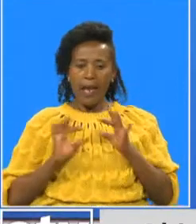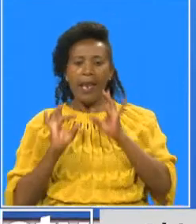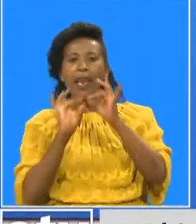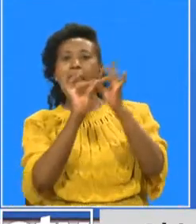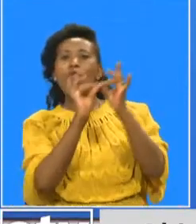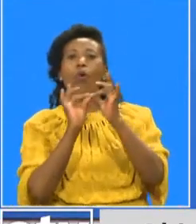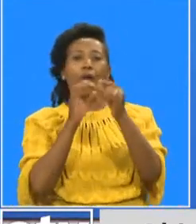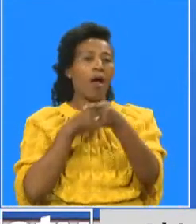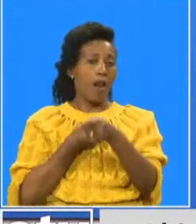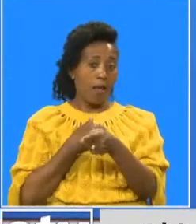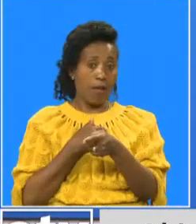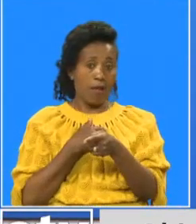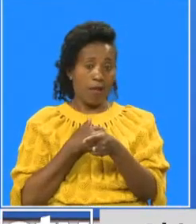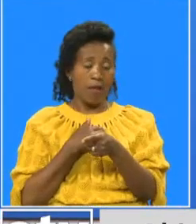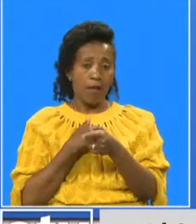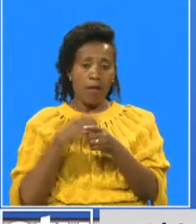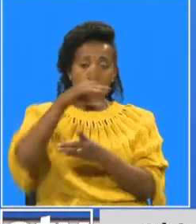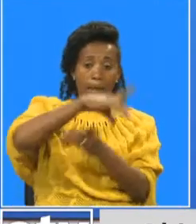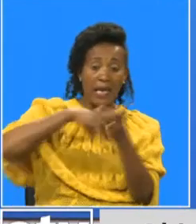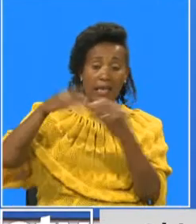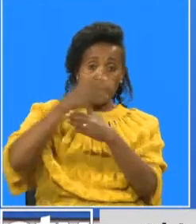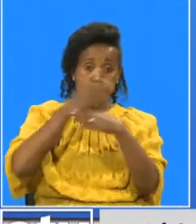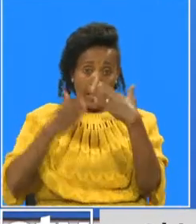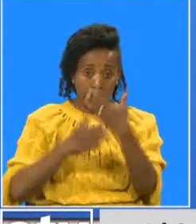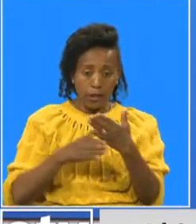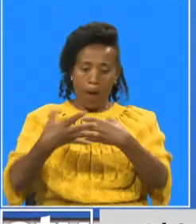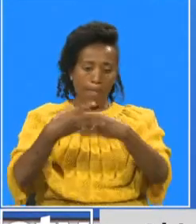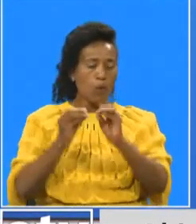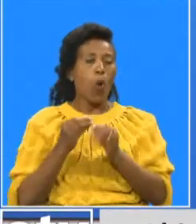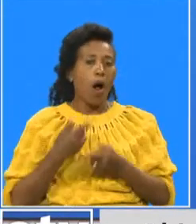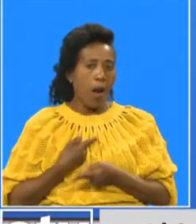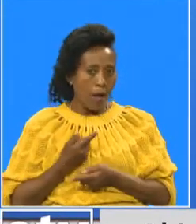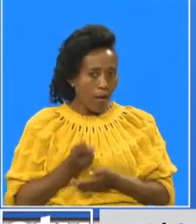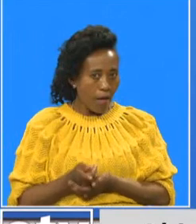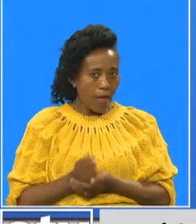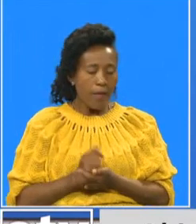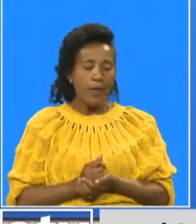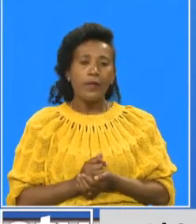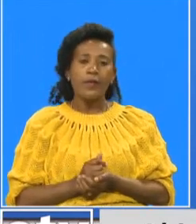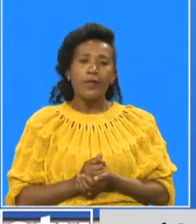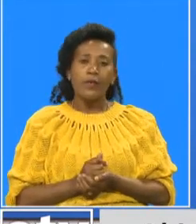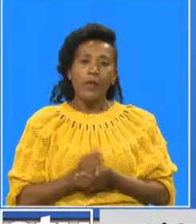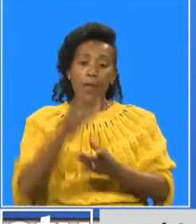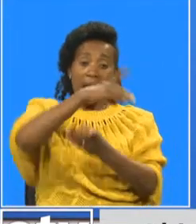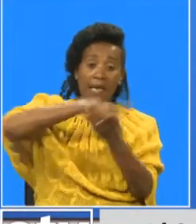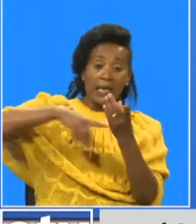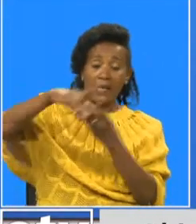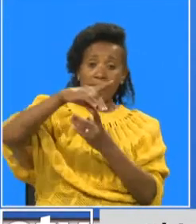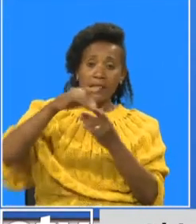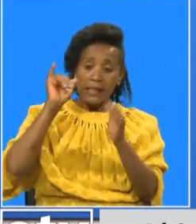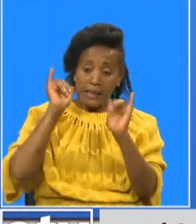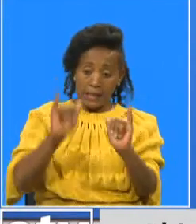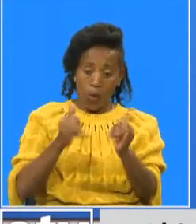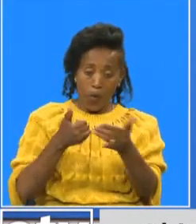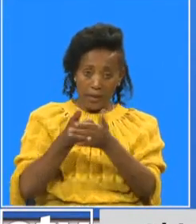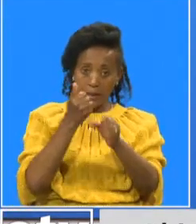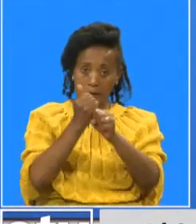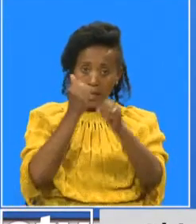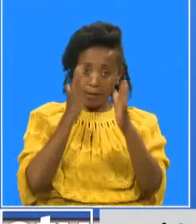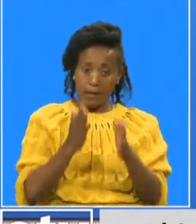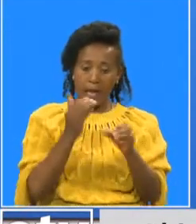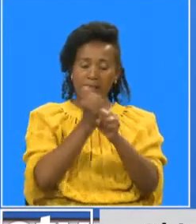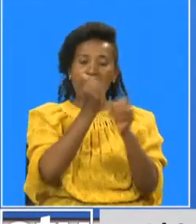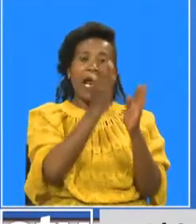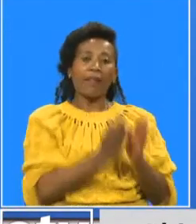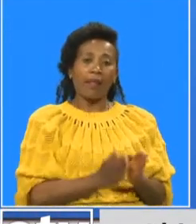አለን። በክልል ደረጃም ቢሮዎች አሉን። በክልል ደረጃ ዛው በቅርበት የሰራተኛና